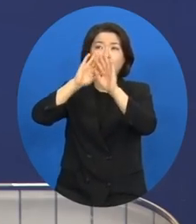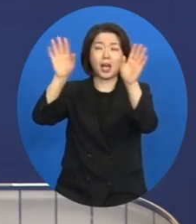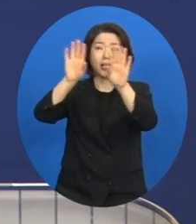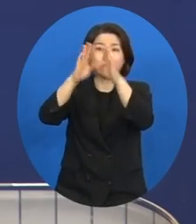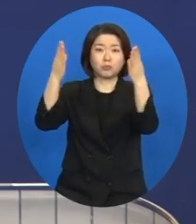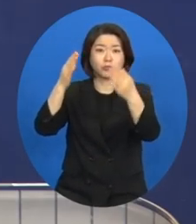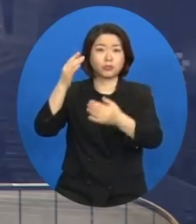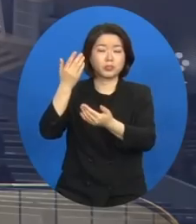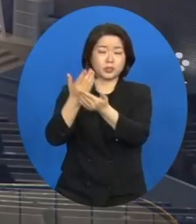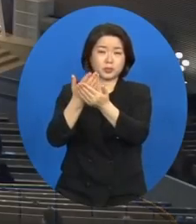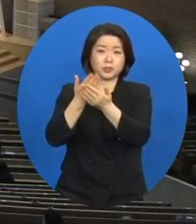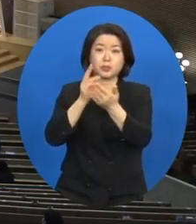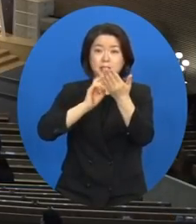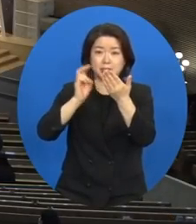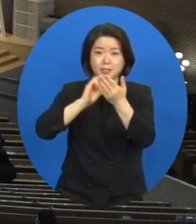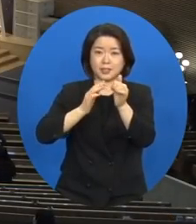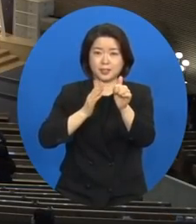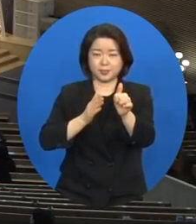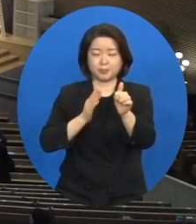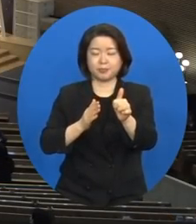우리 찬양하시겠습니다.